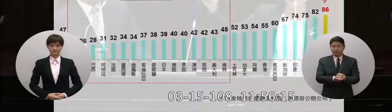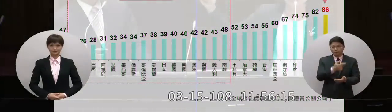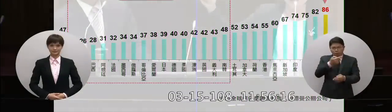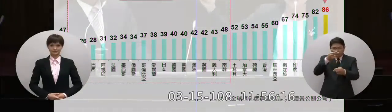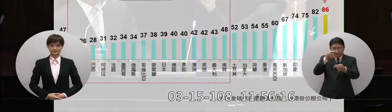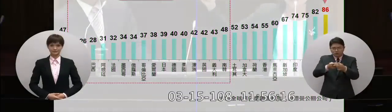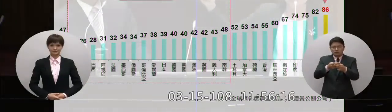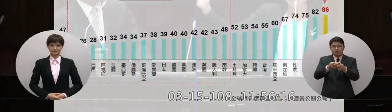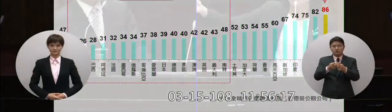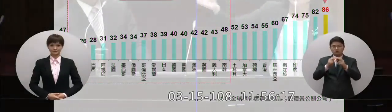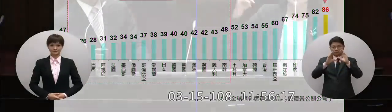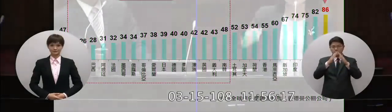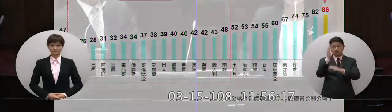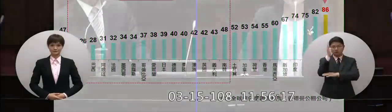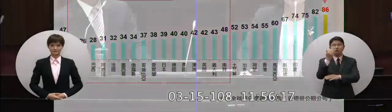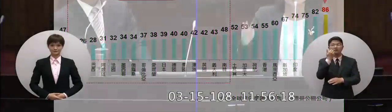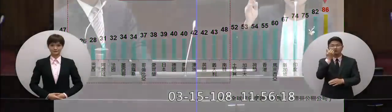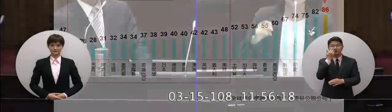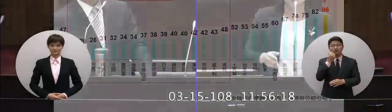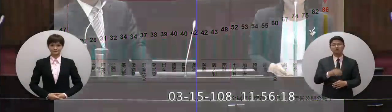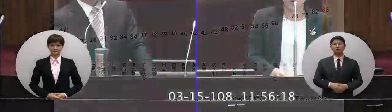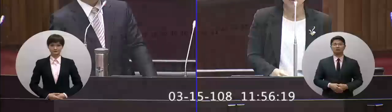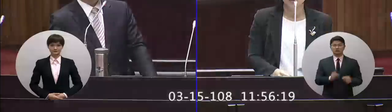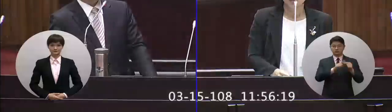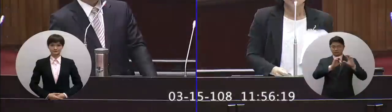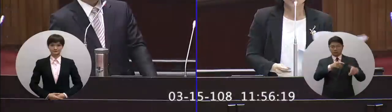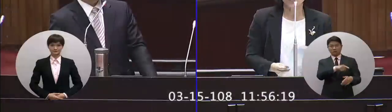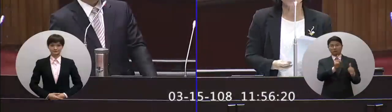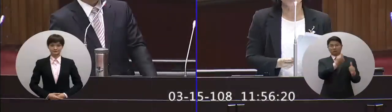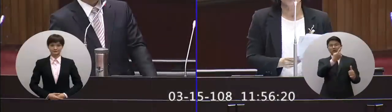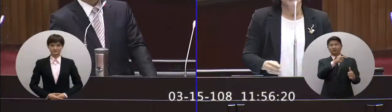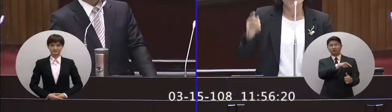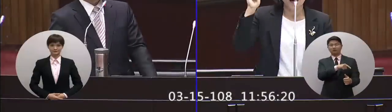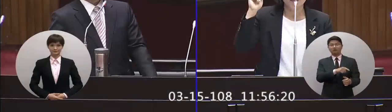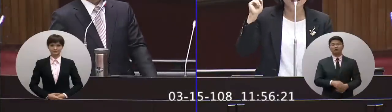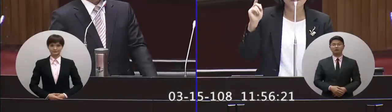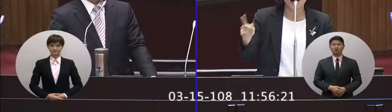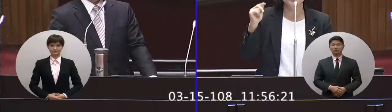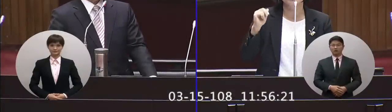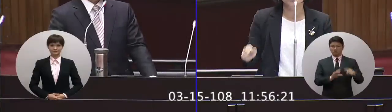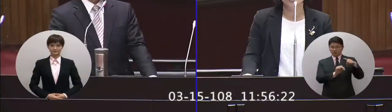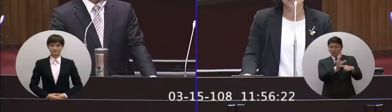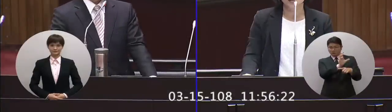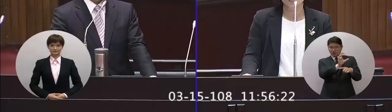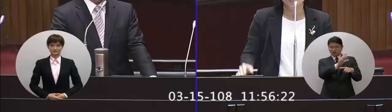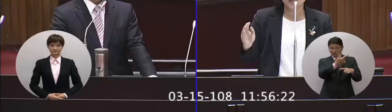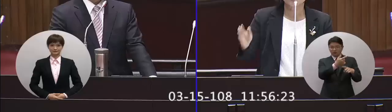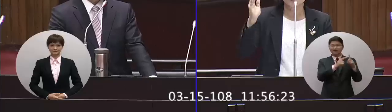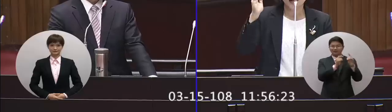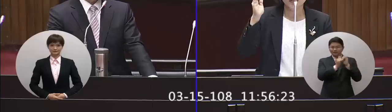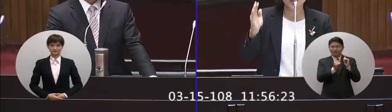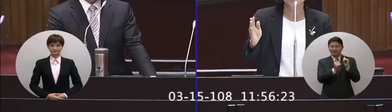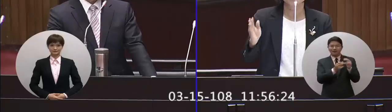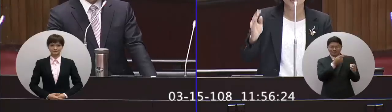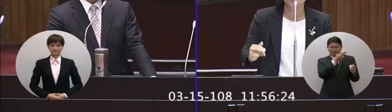到信任的国家是哪里？我想大家可能都不相信，是中国。中国有86%的人民